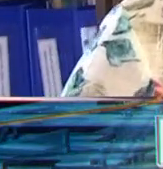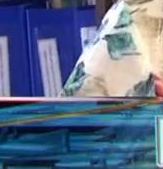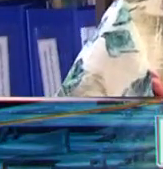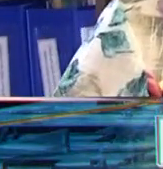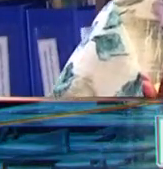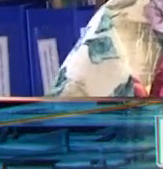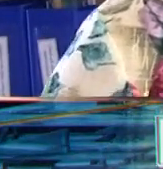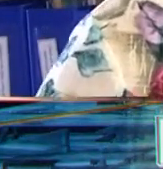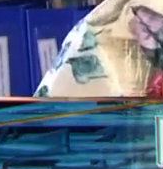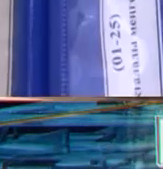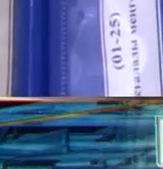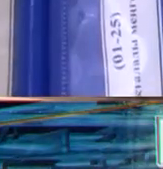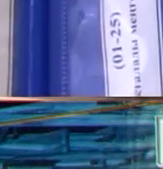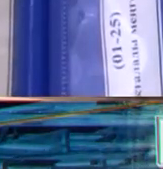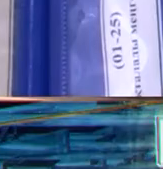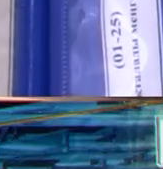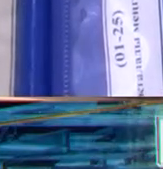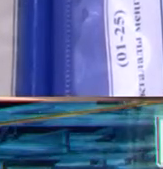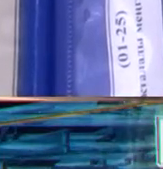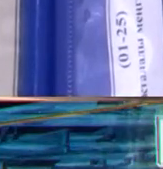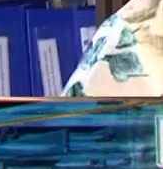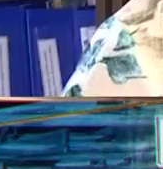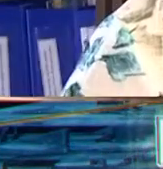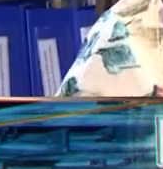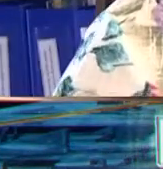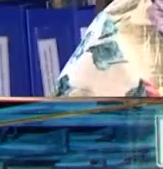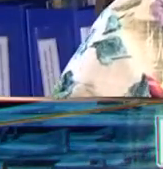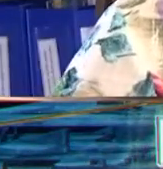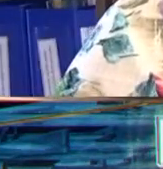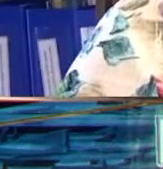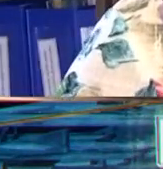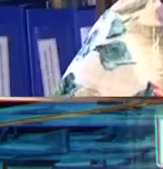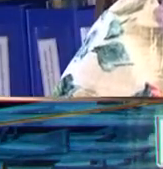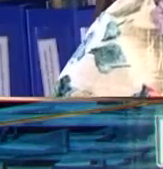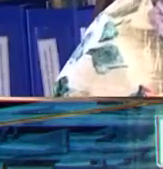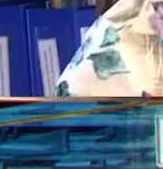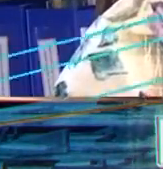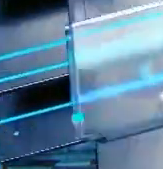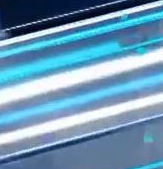рет дезинфекцияланады. Аяға ауыр қызметкерлер жұмысқа шектетілді.